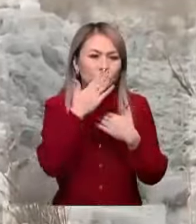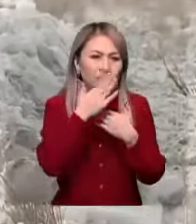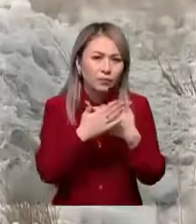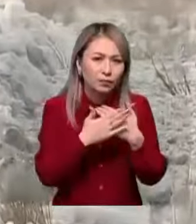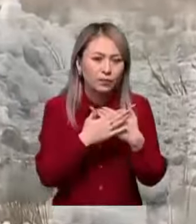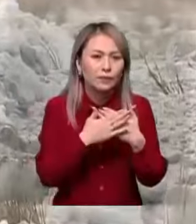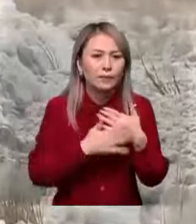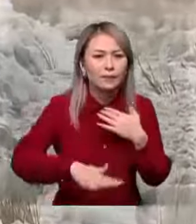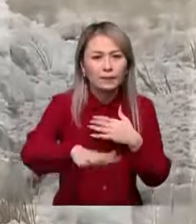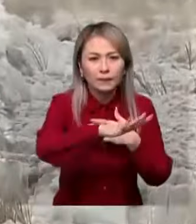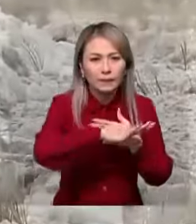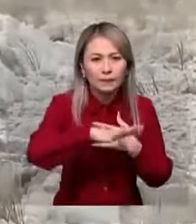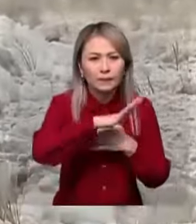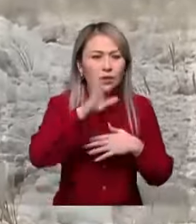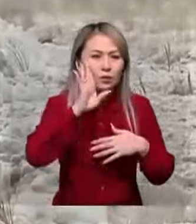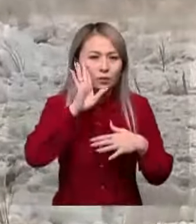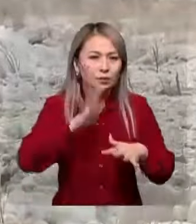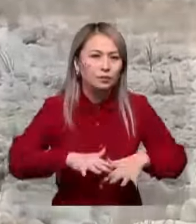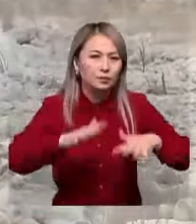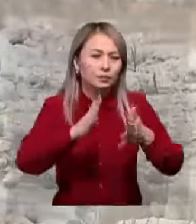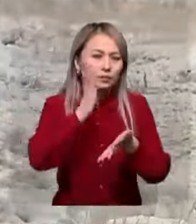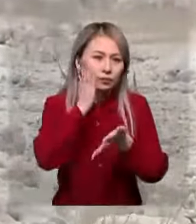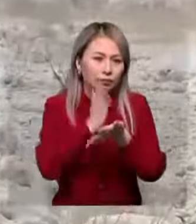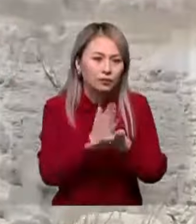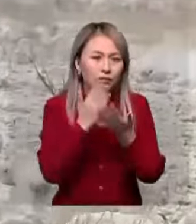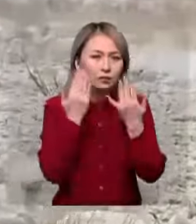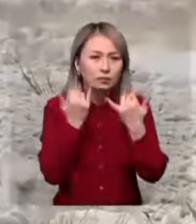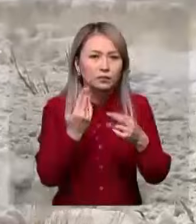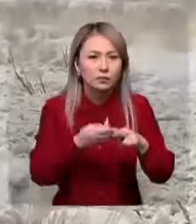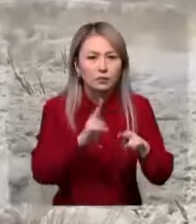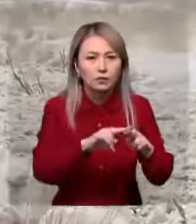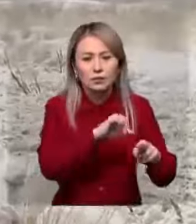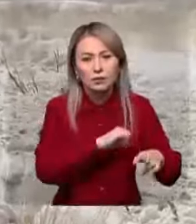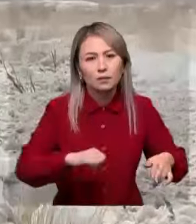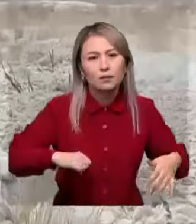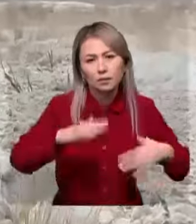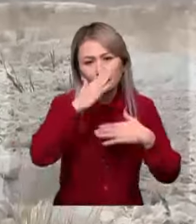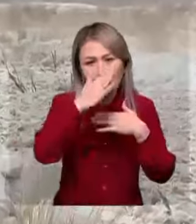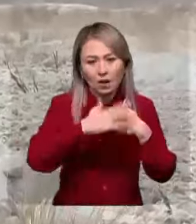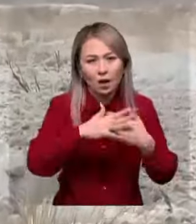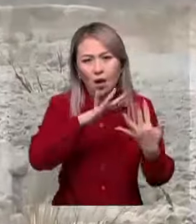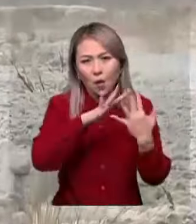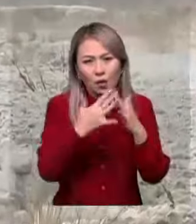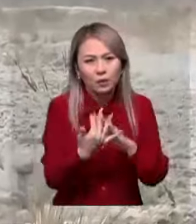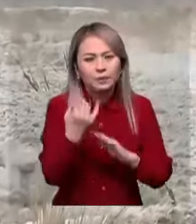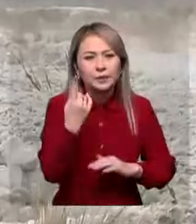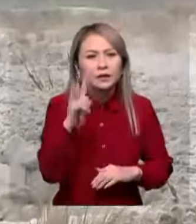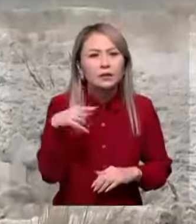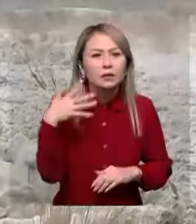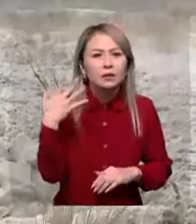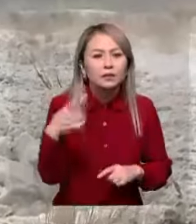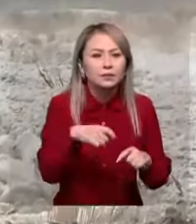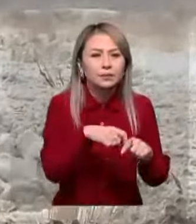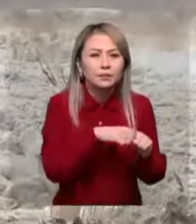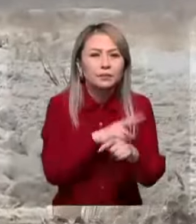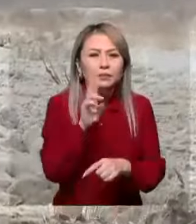менің айналамның барлығын су басып жатыр. Ал осы жердегі ең жақын ауылға бар болғаны 1,5 шақырымдай